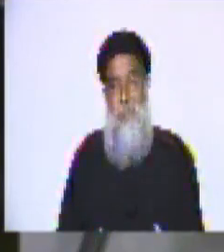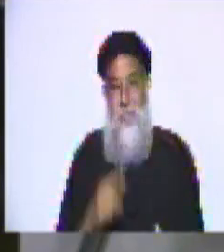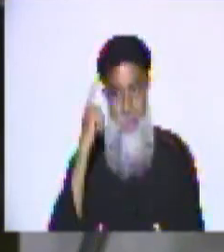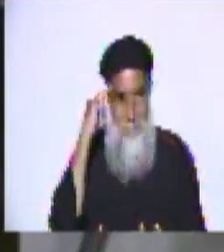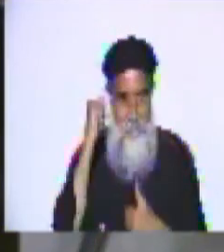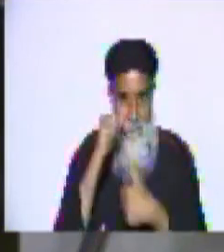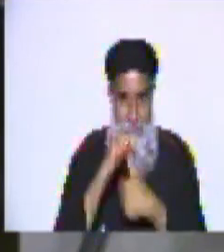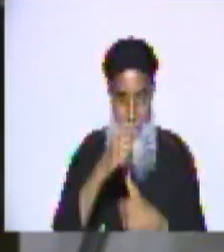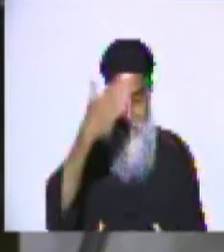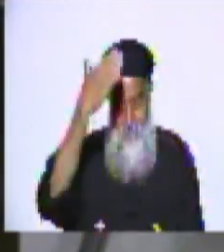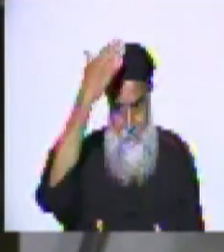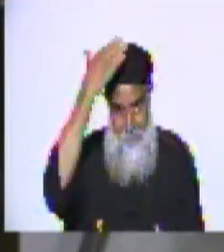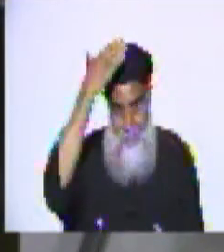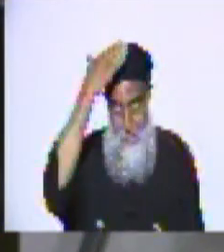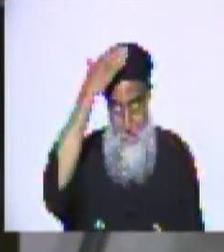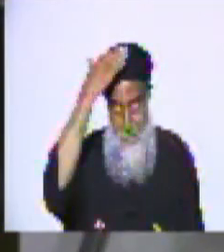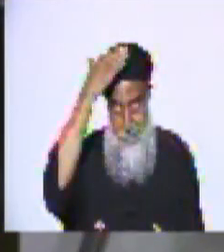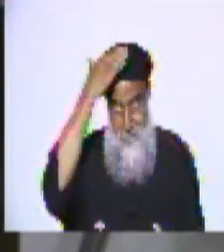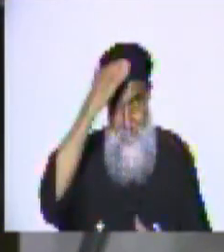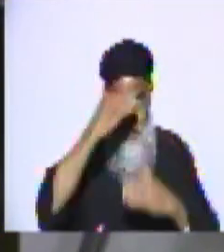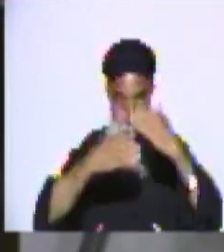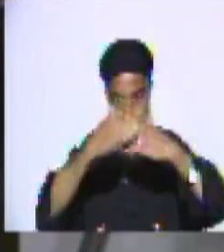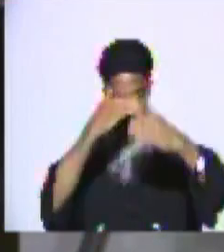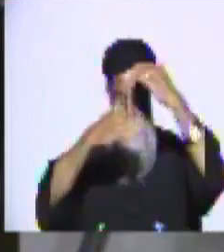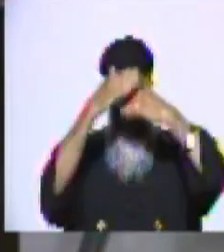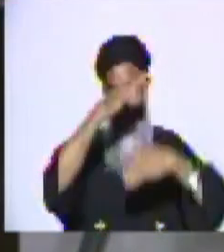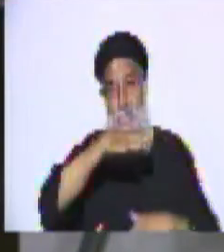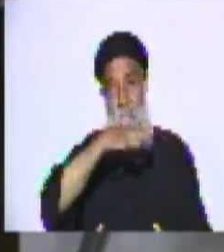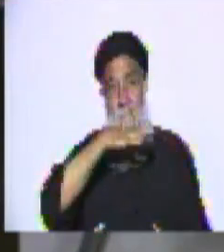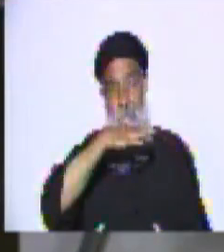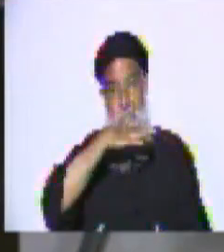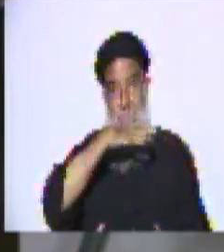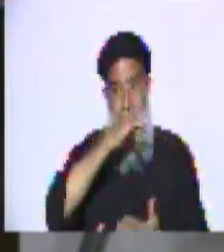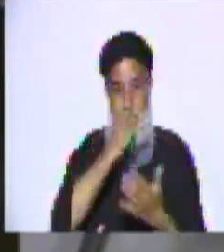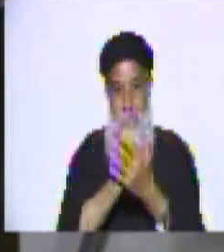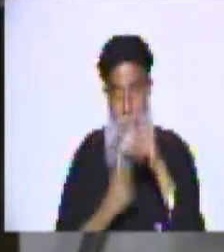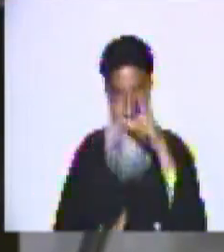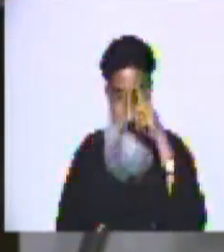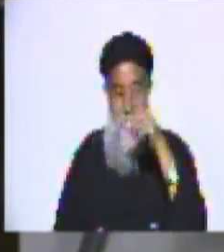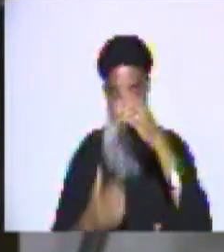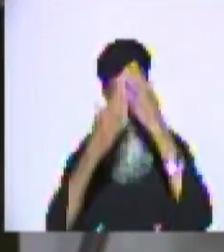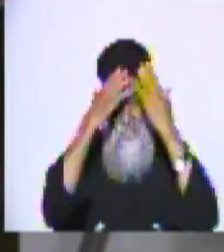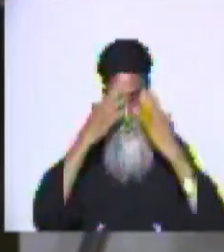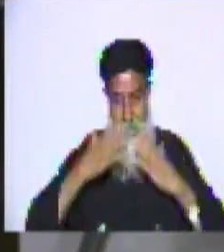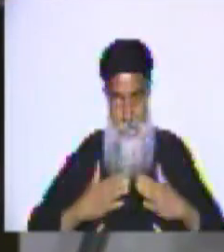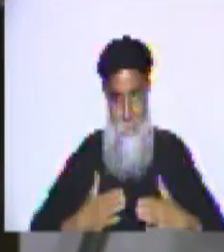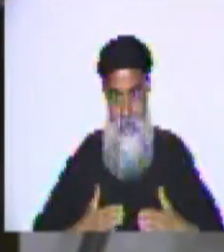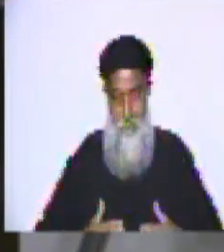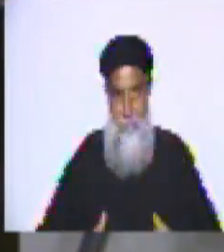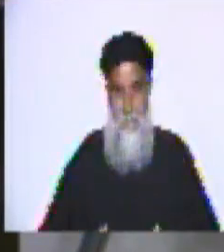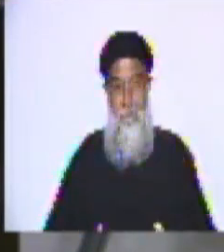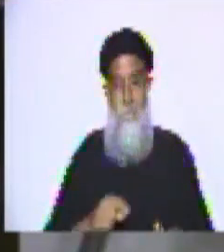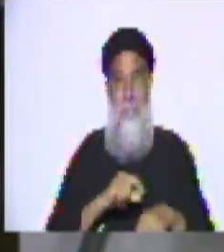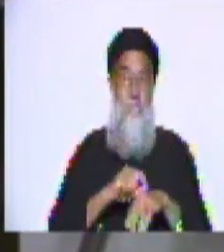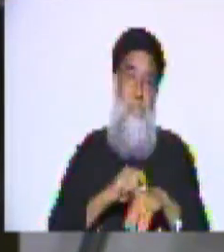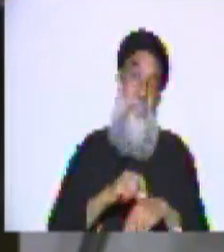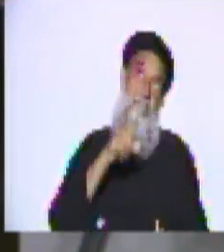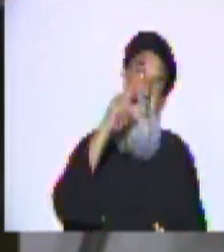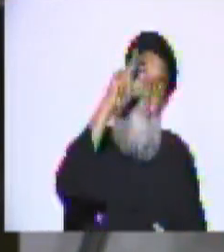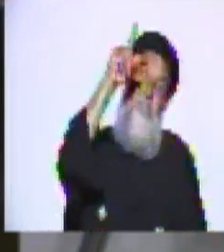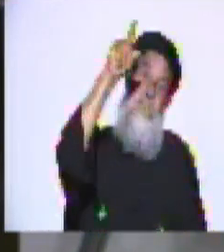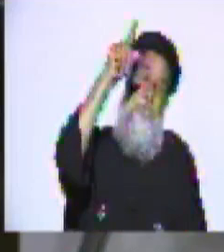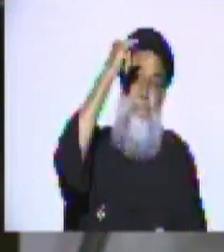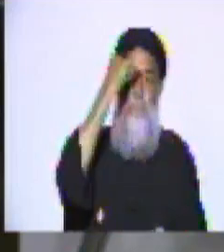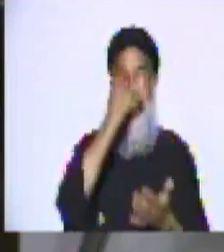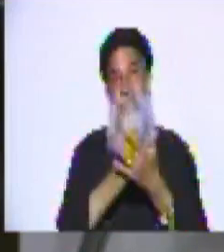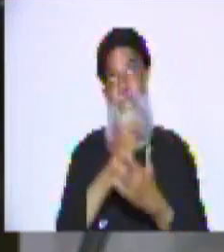وضع اليد في رتب الكهنوت مقصود بيها ملكية الله على الشخص، أن أصبح الله